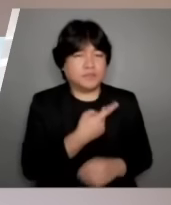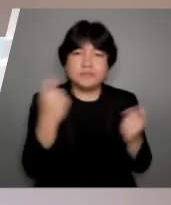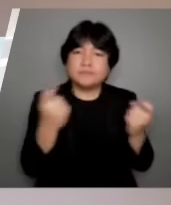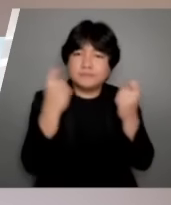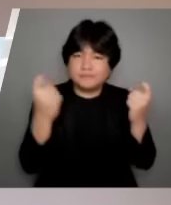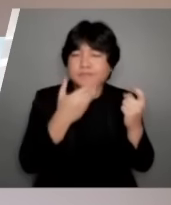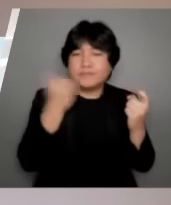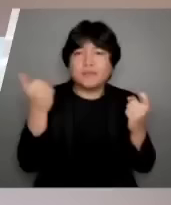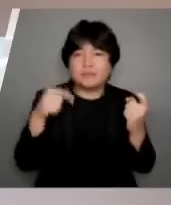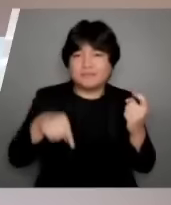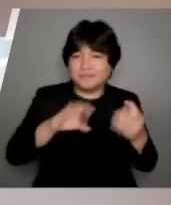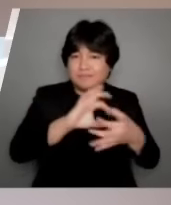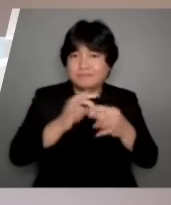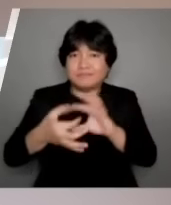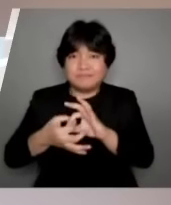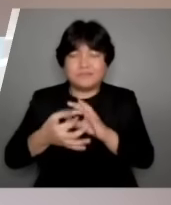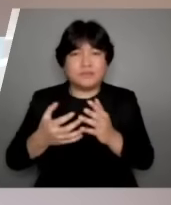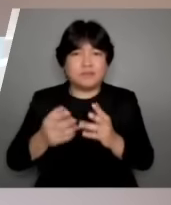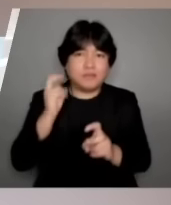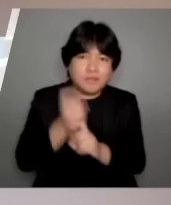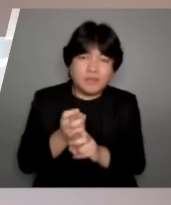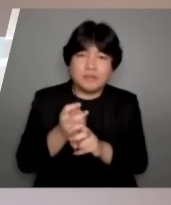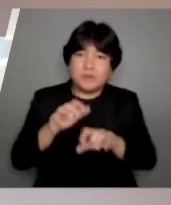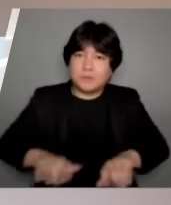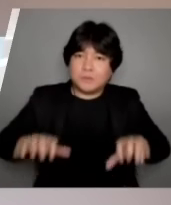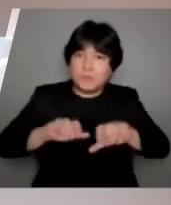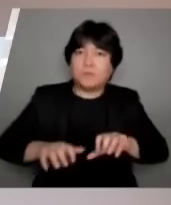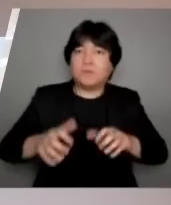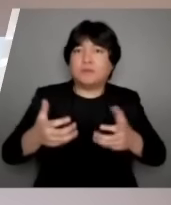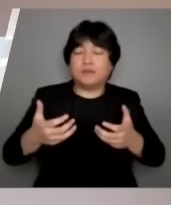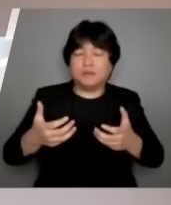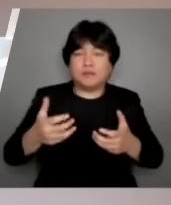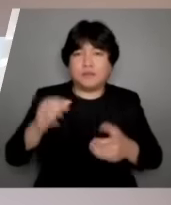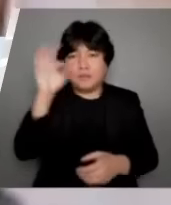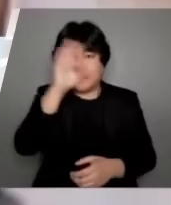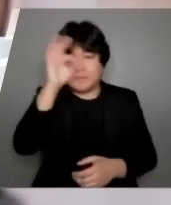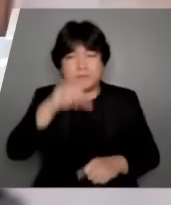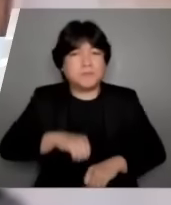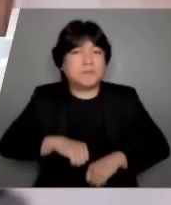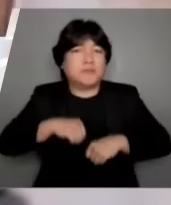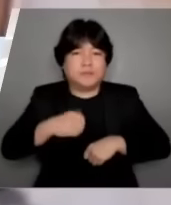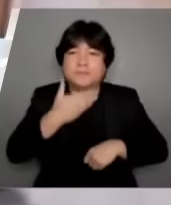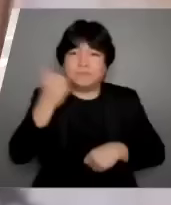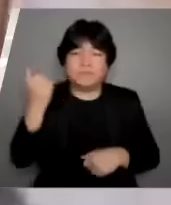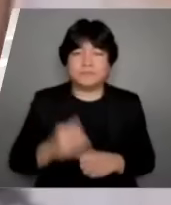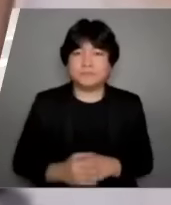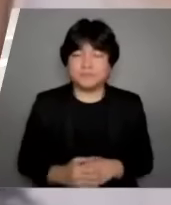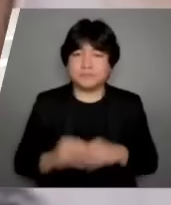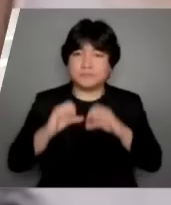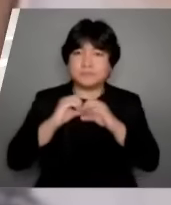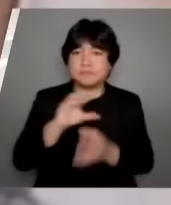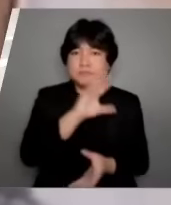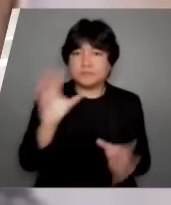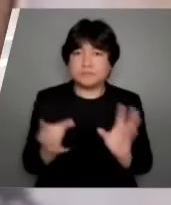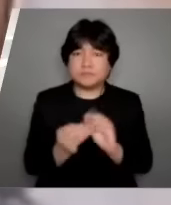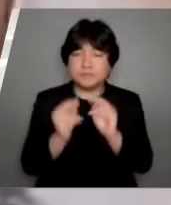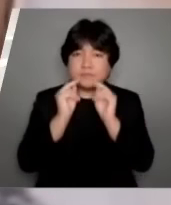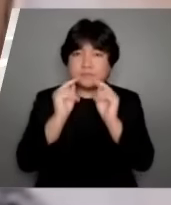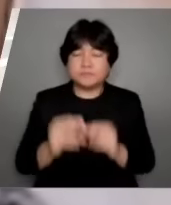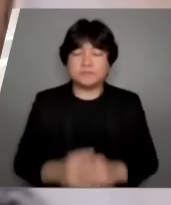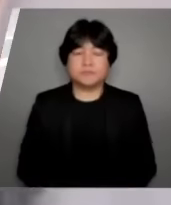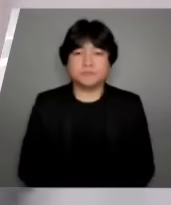ng paghihirap, pagsasakripisyo ng bawat atletang Pilipina dito sa Olympics. Para sa GMA Integrated News, ako si Mariz Umali,